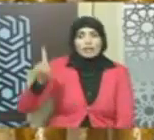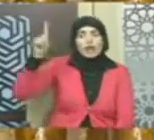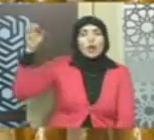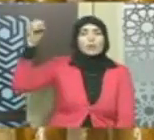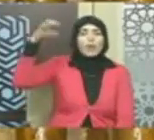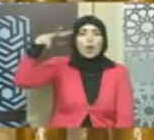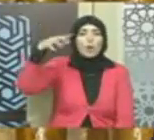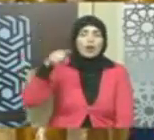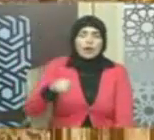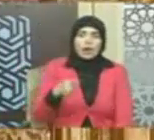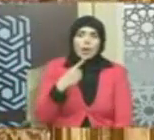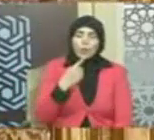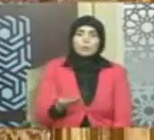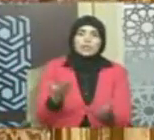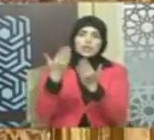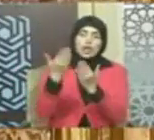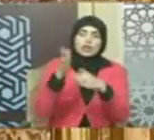ينورها لكم بصلاة عليكم.